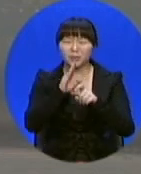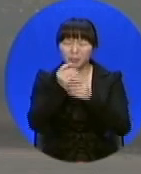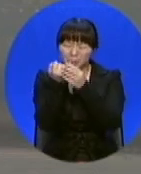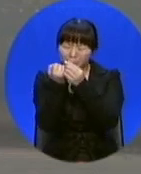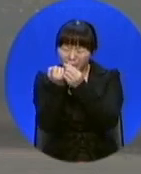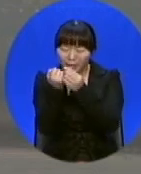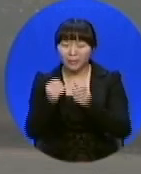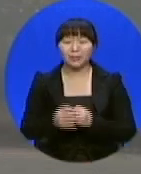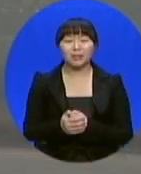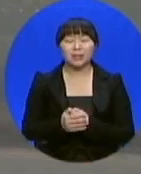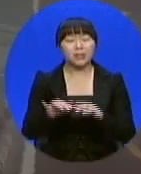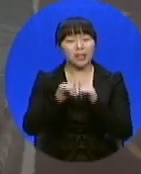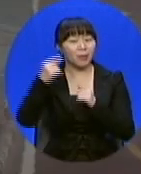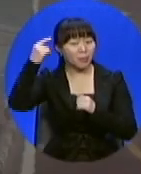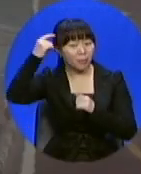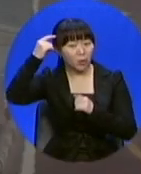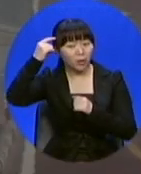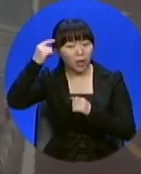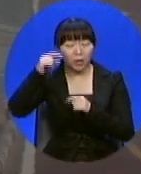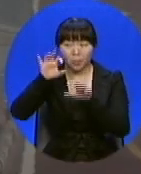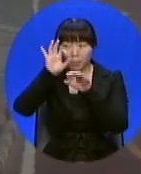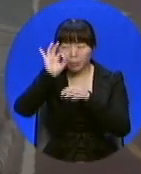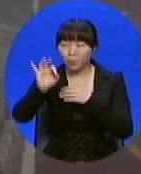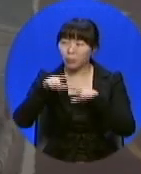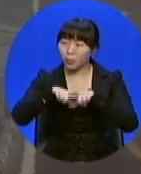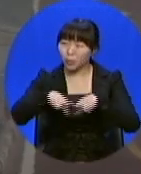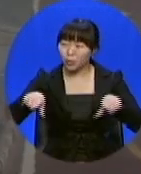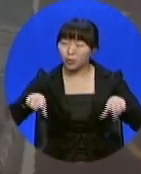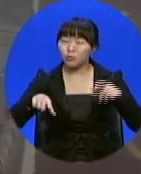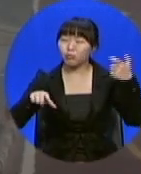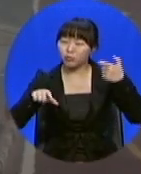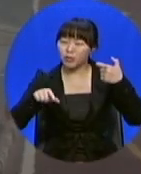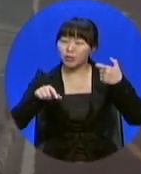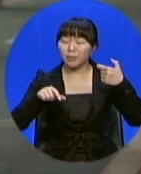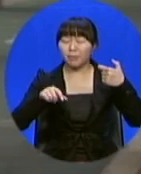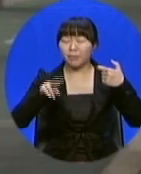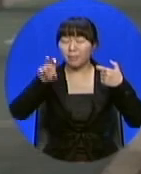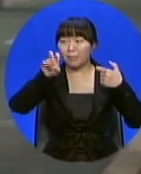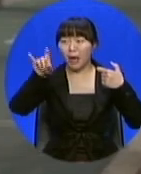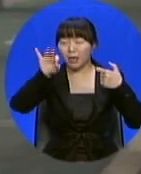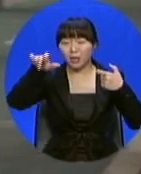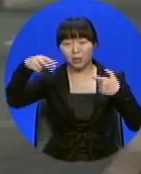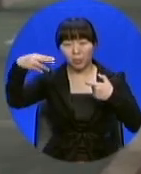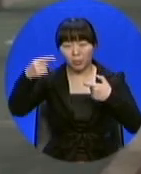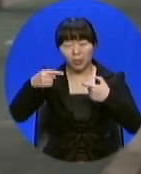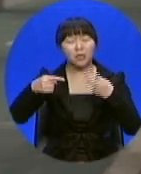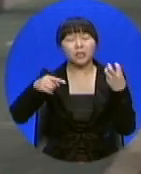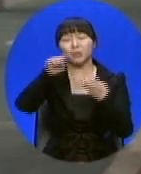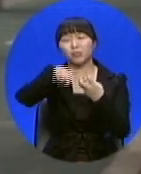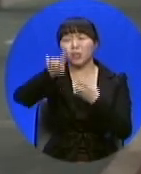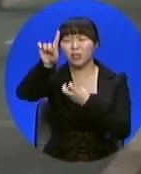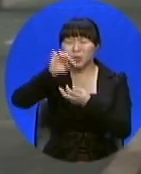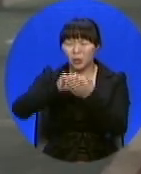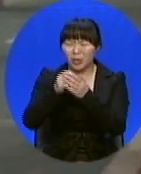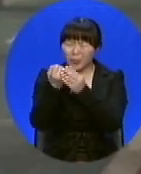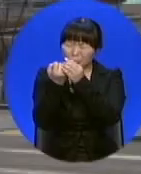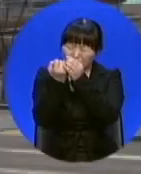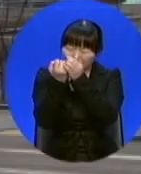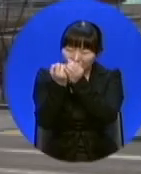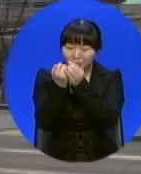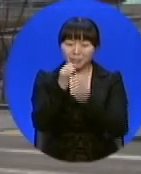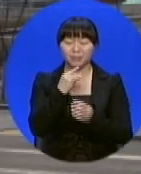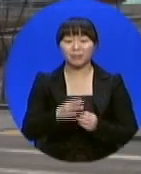물질입니다. 사람의 머리카락 직경이 보통 60 마이크로그램 정도일 때 30분의 1도 안 되는 아주 작은